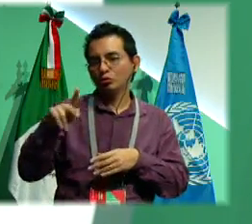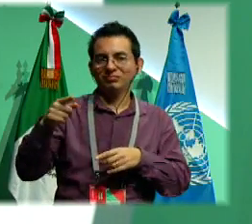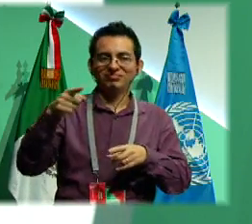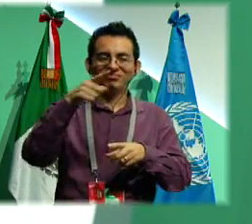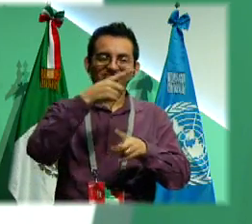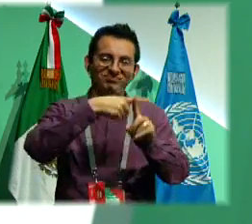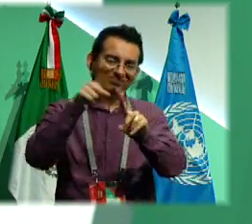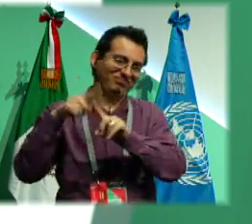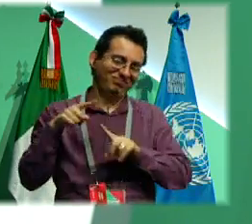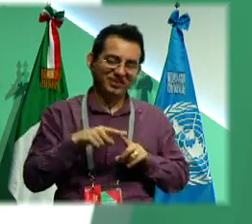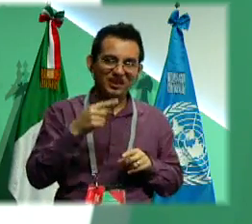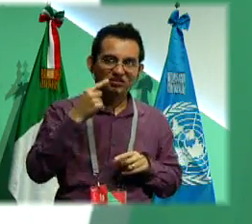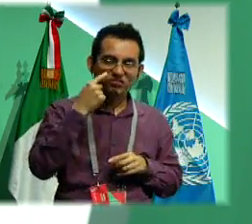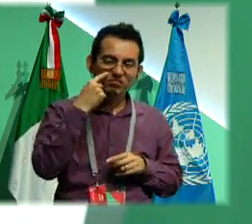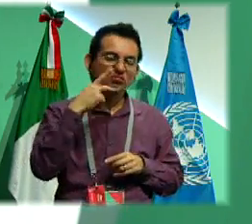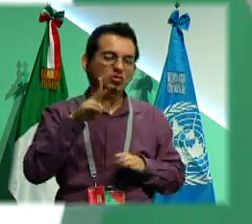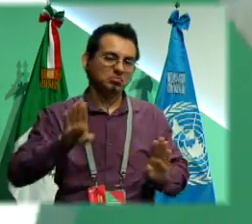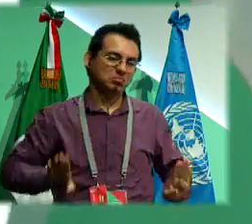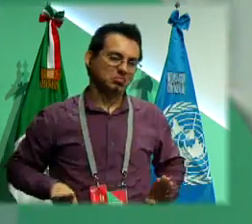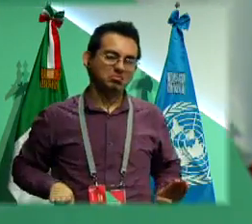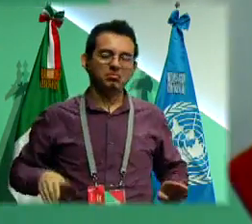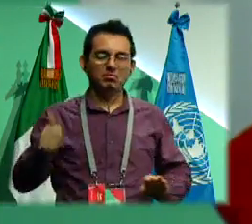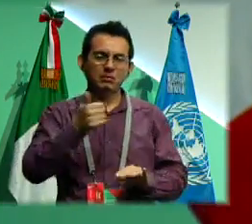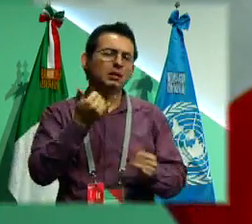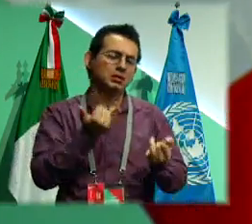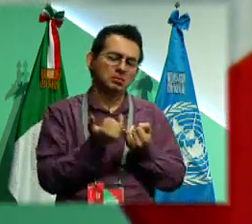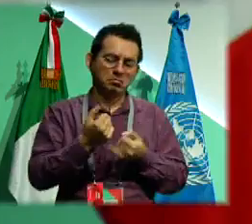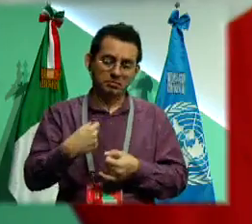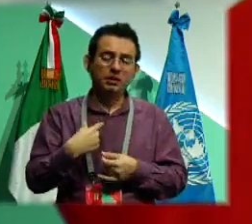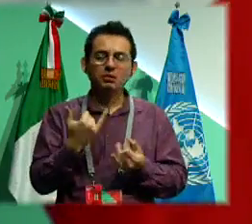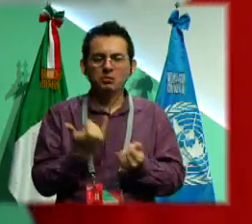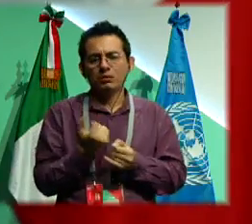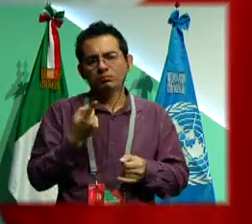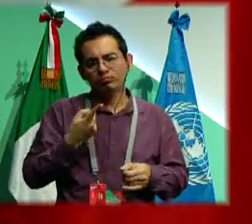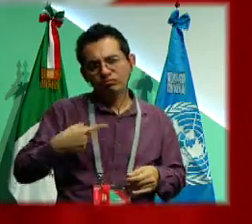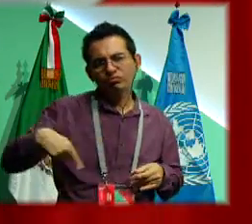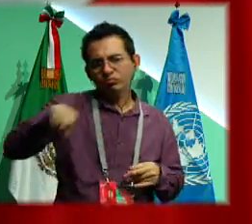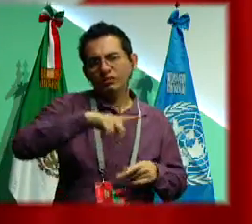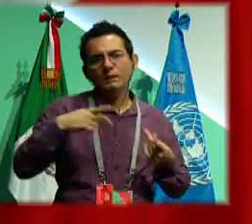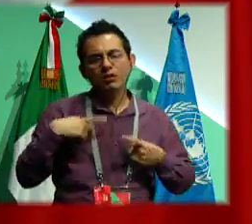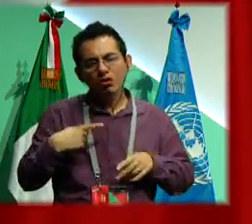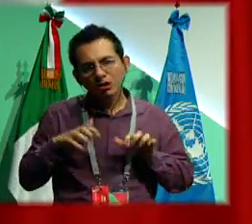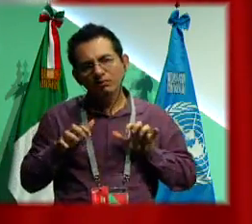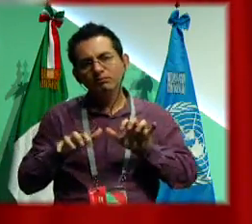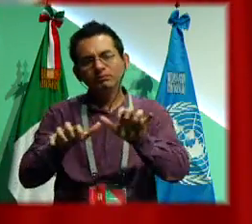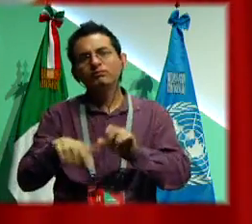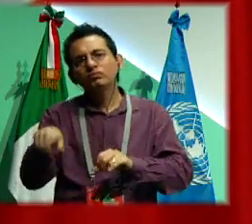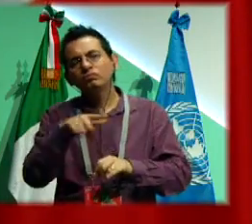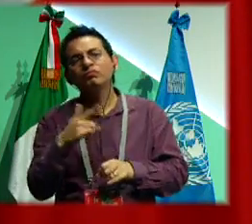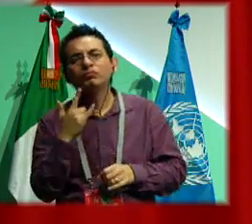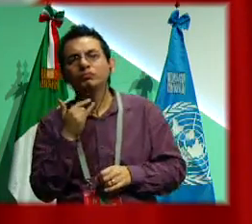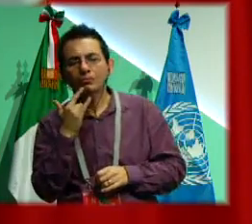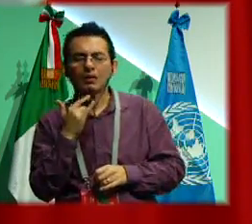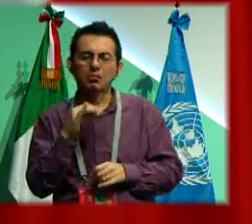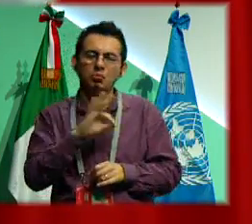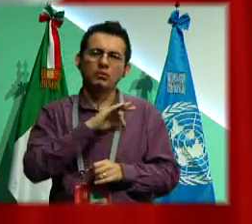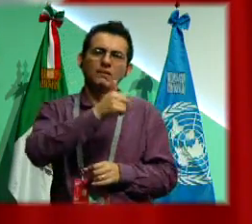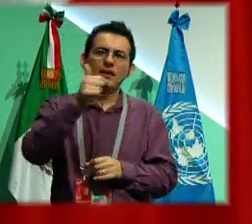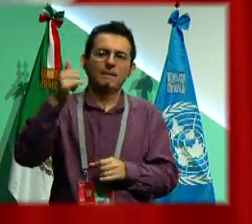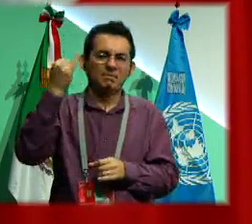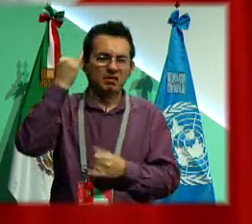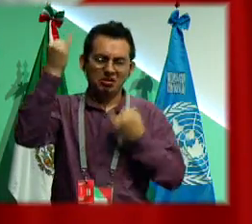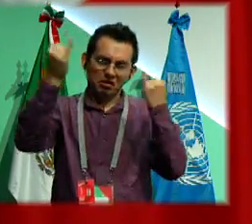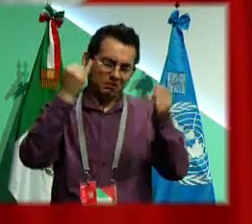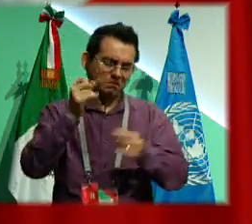nous vous incluons dans le public. Ce que j'aimerais faire avant de lancer le débat, c'est de